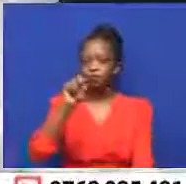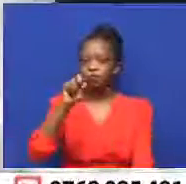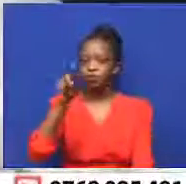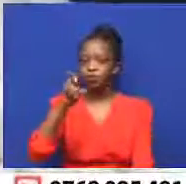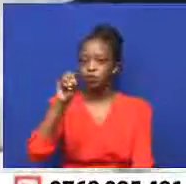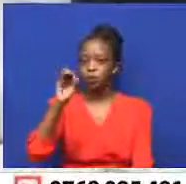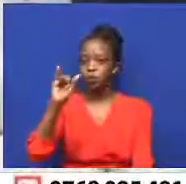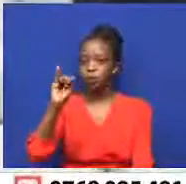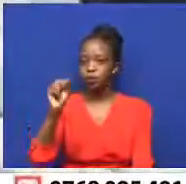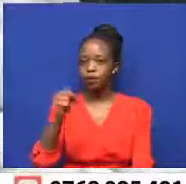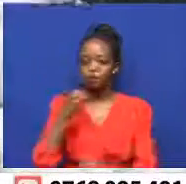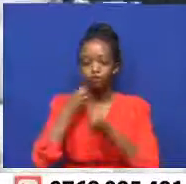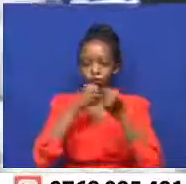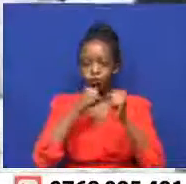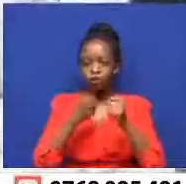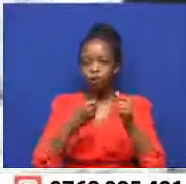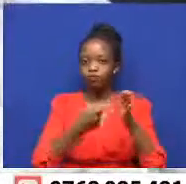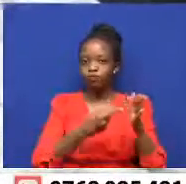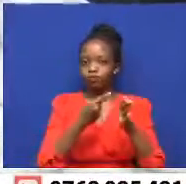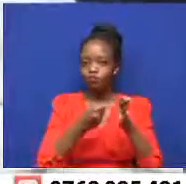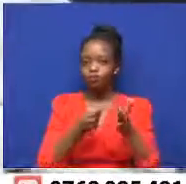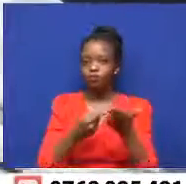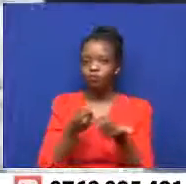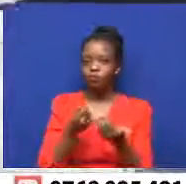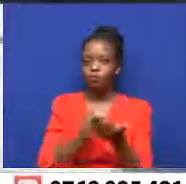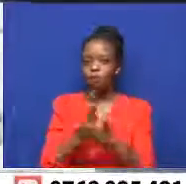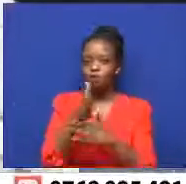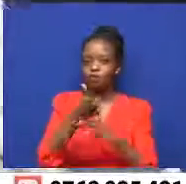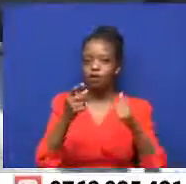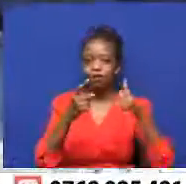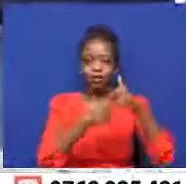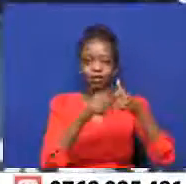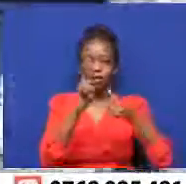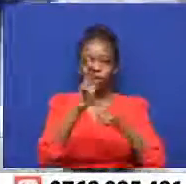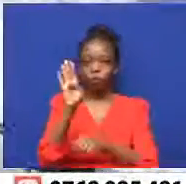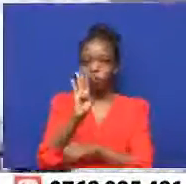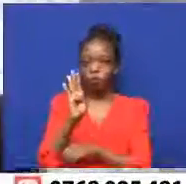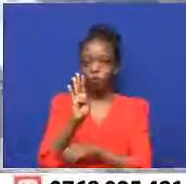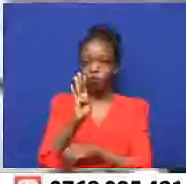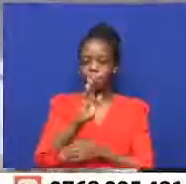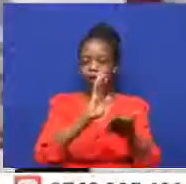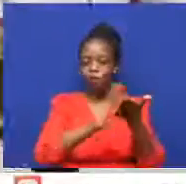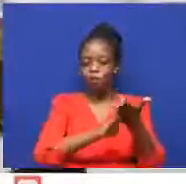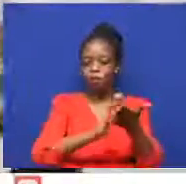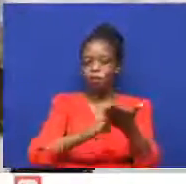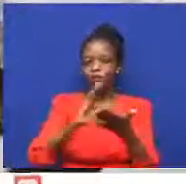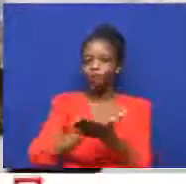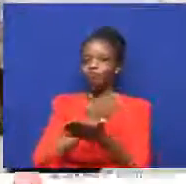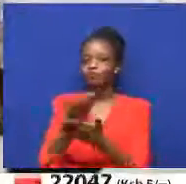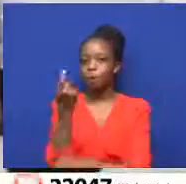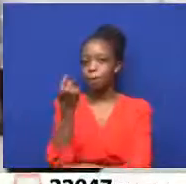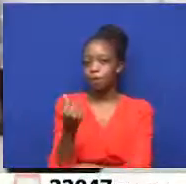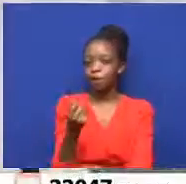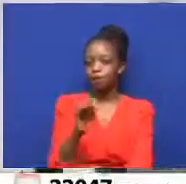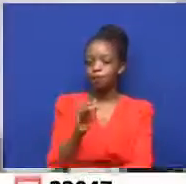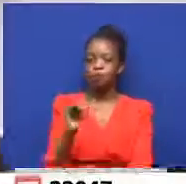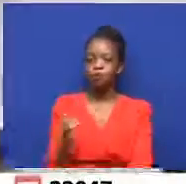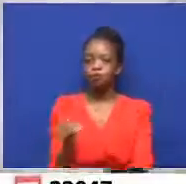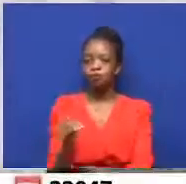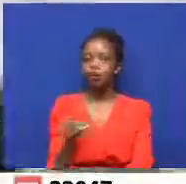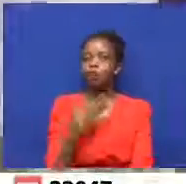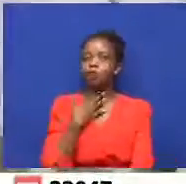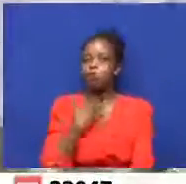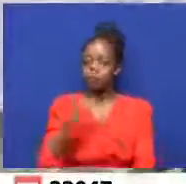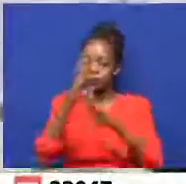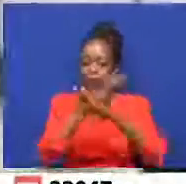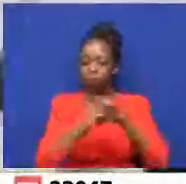lengo la kufutilia mbali madeni ya zaidi ya shilingi bilioni 62. Kuhusu mswada wa ugavi wa rasilimali kwa kaunti, wamemtaka